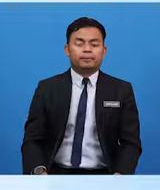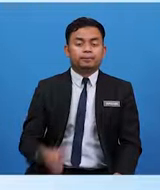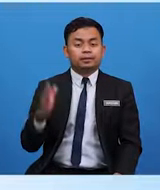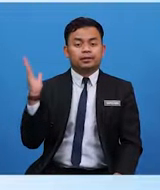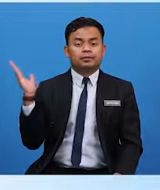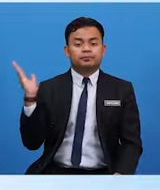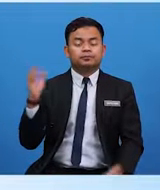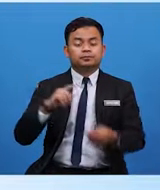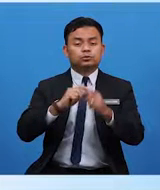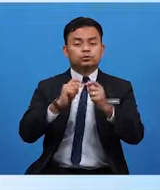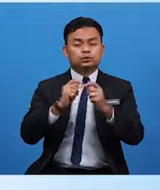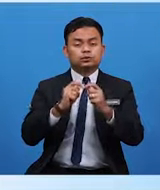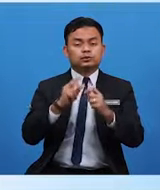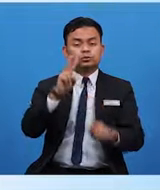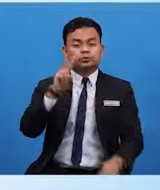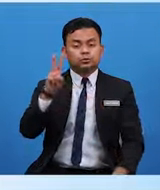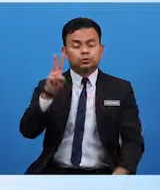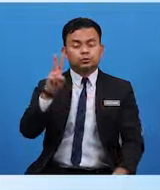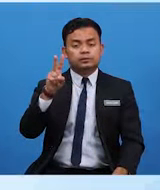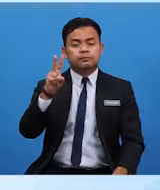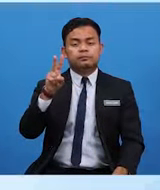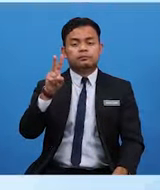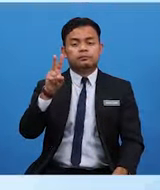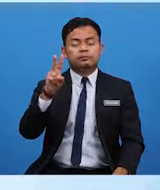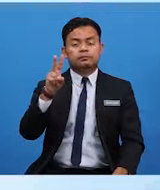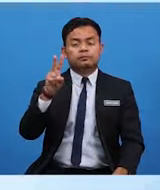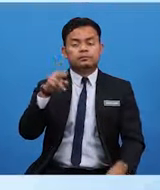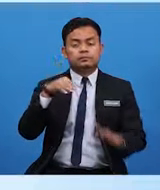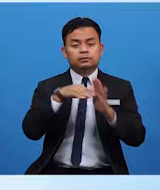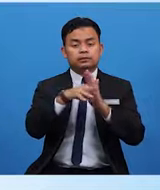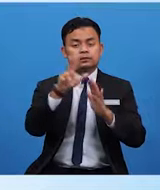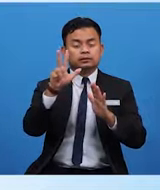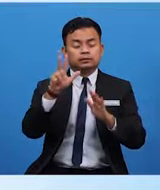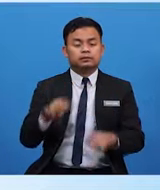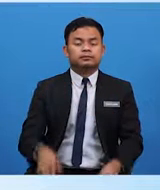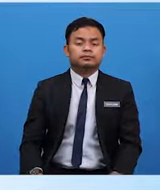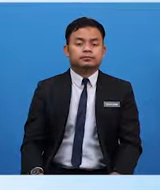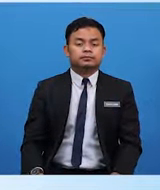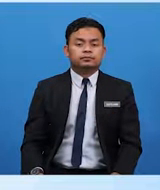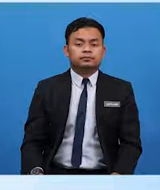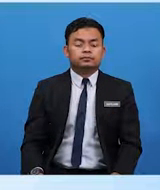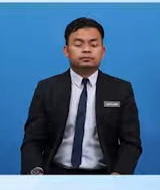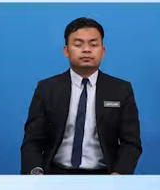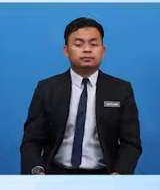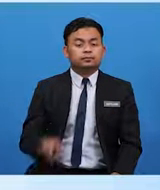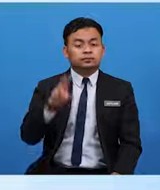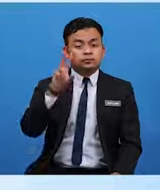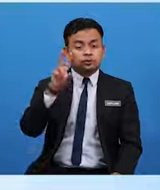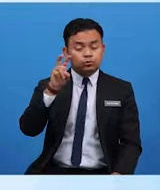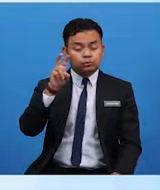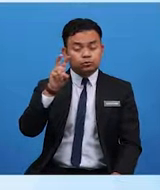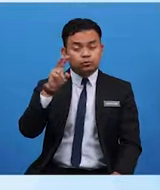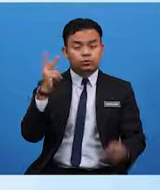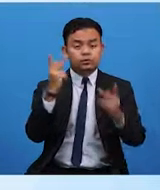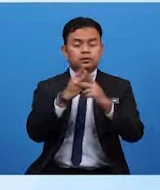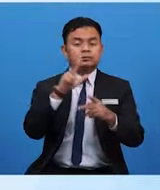22/3 kepada pecahan tak wajar 20 darat 3 =